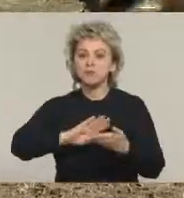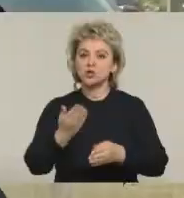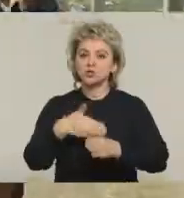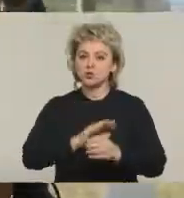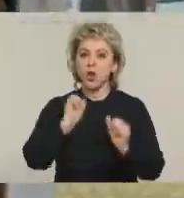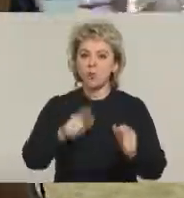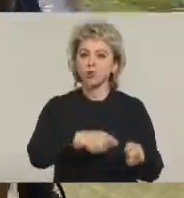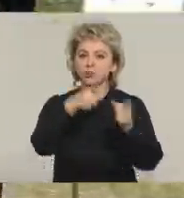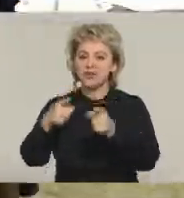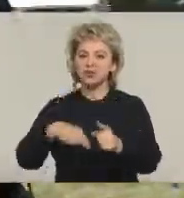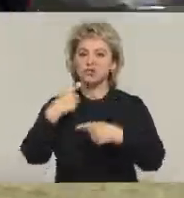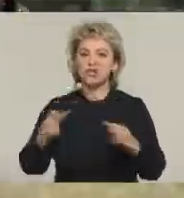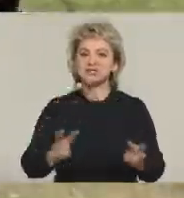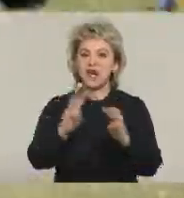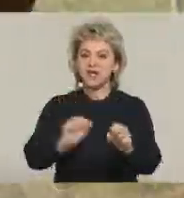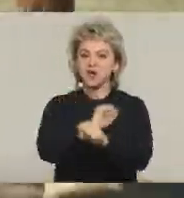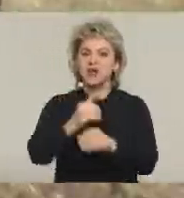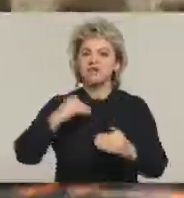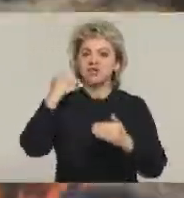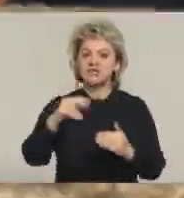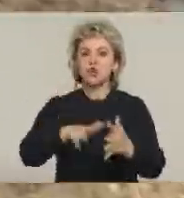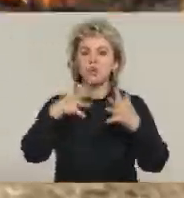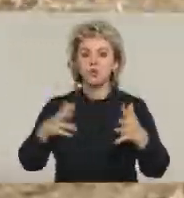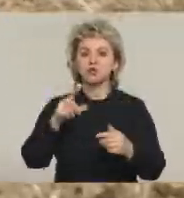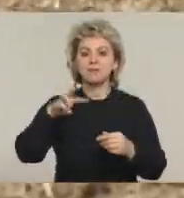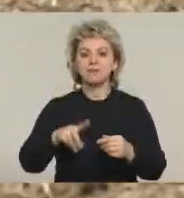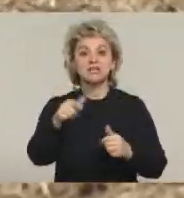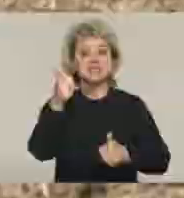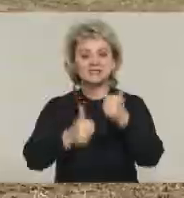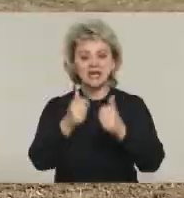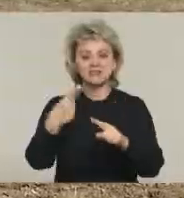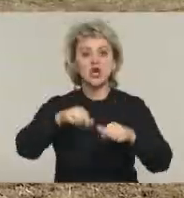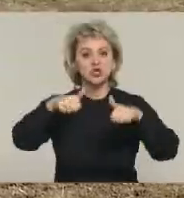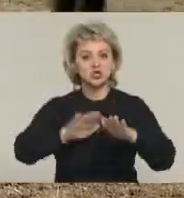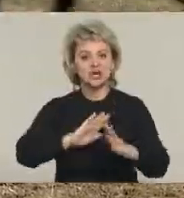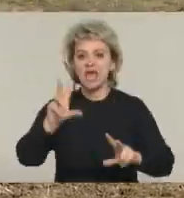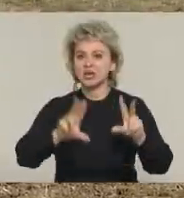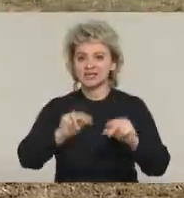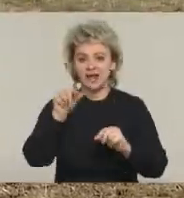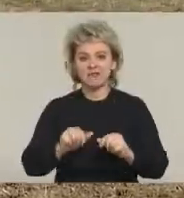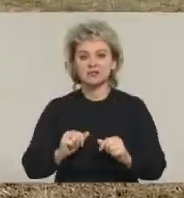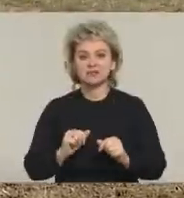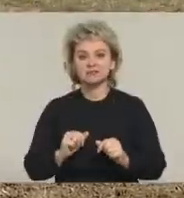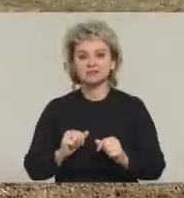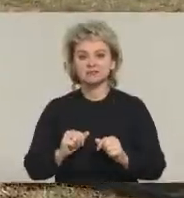может перемахнуть через горящий барьер высотой больше метра. Но на соревнованиях решили не рисковать.